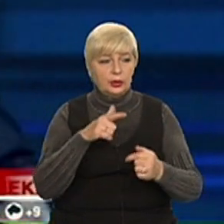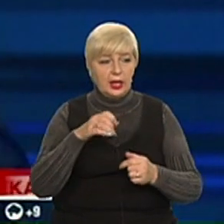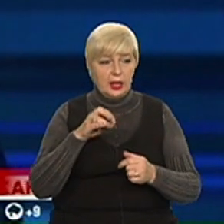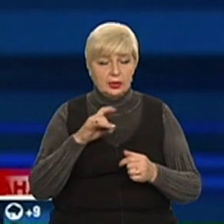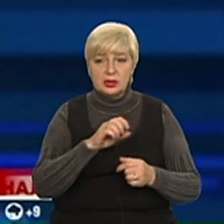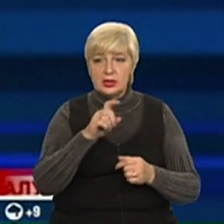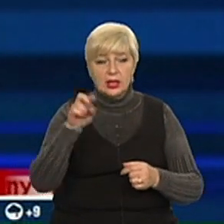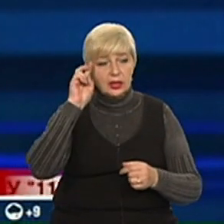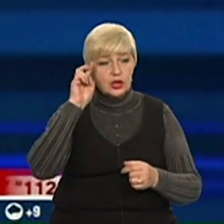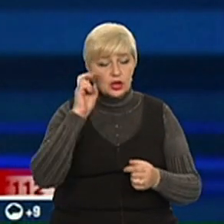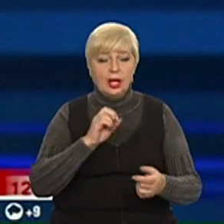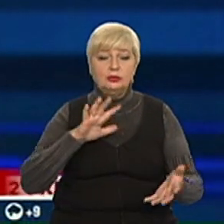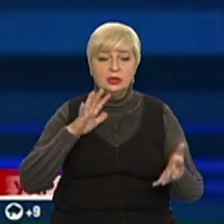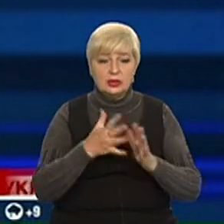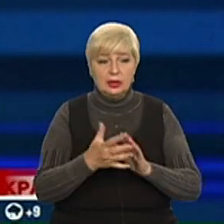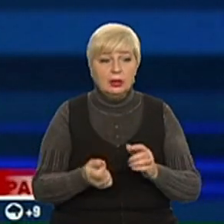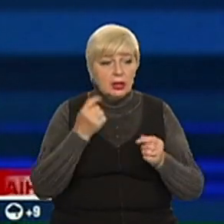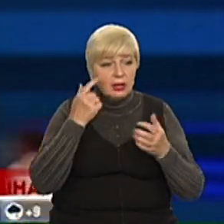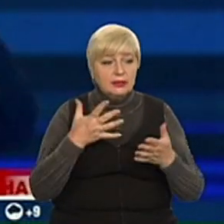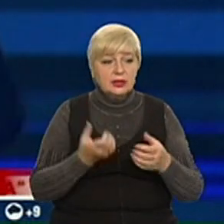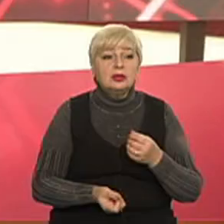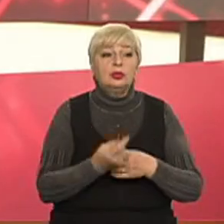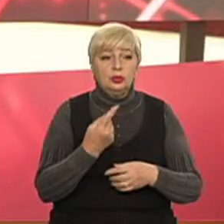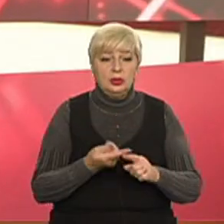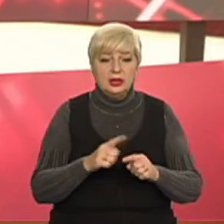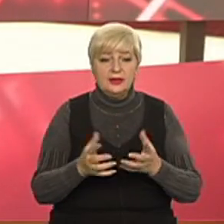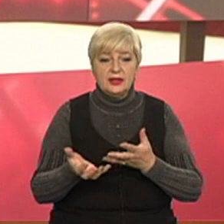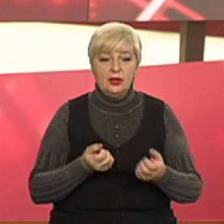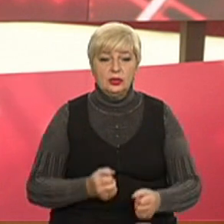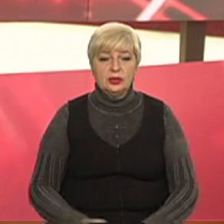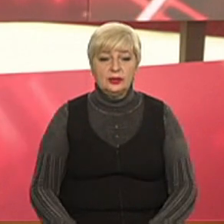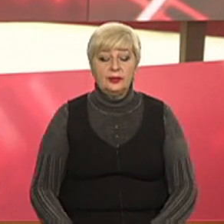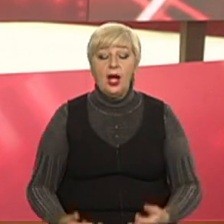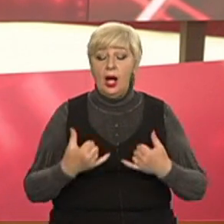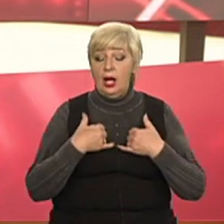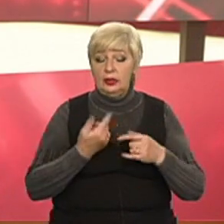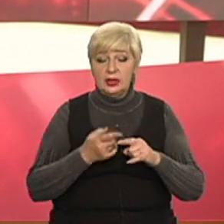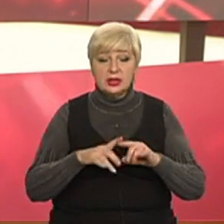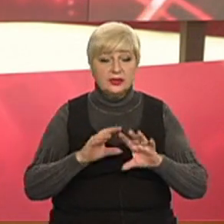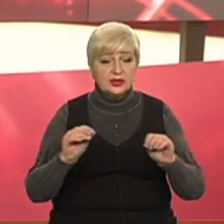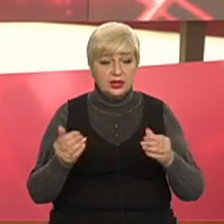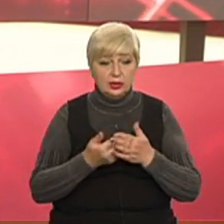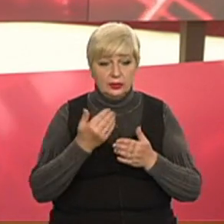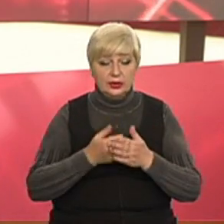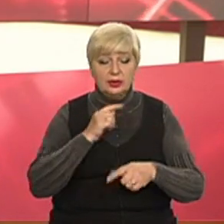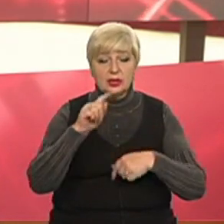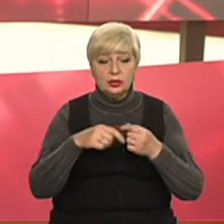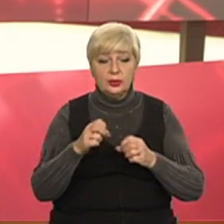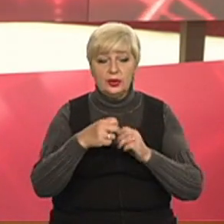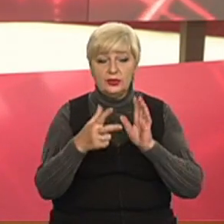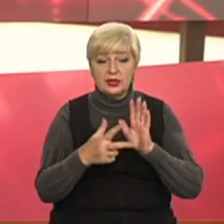державну зраду і розібратися, звідки взялося це. А у нас це всі новини у випуску. Наступний